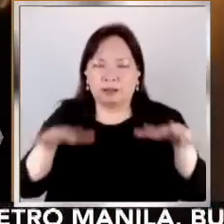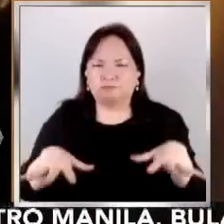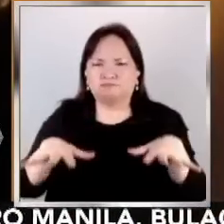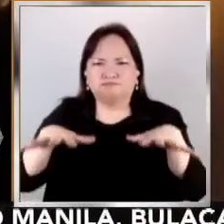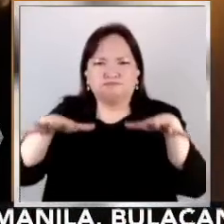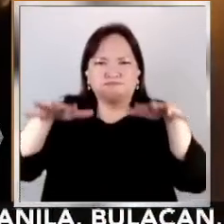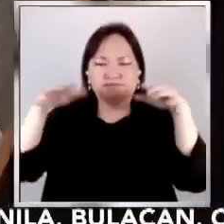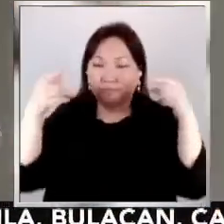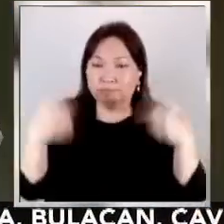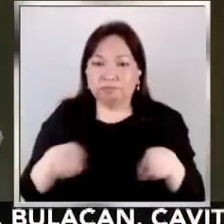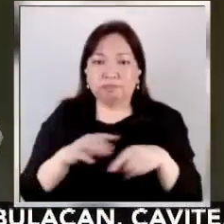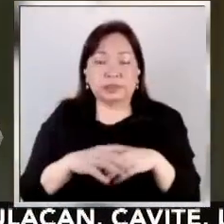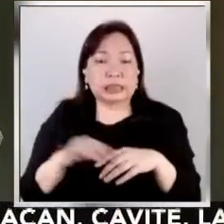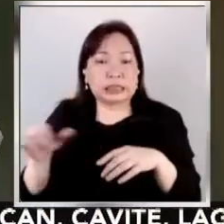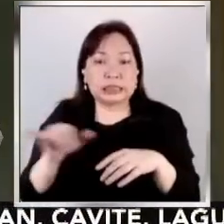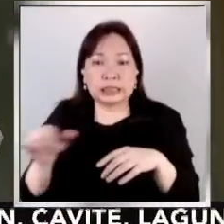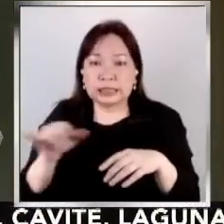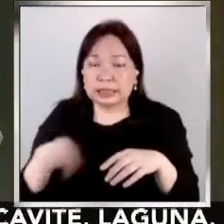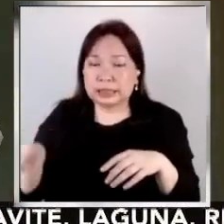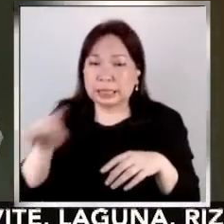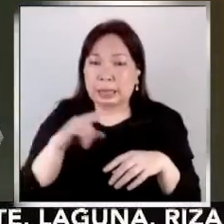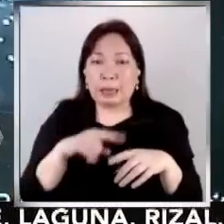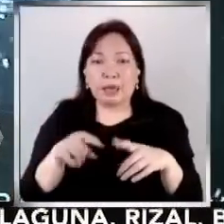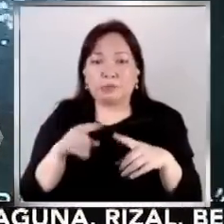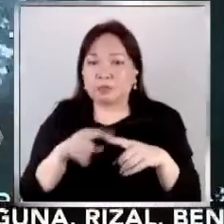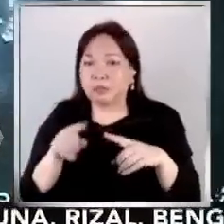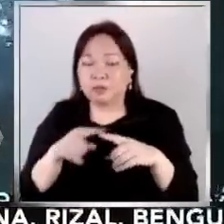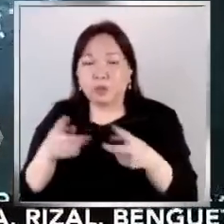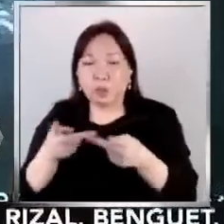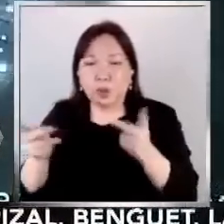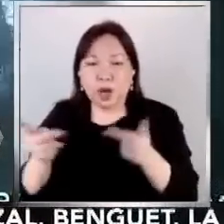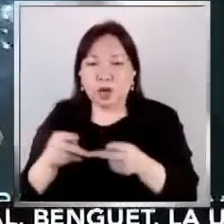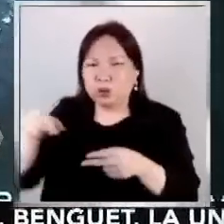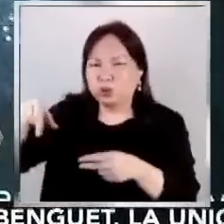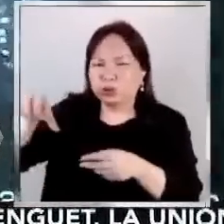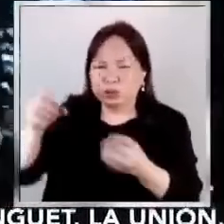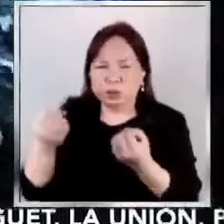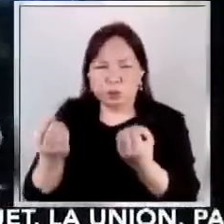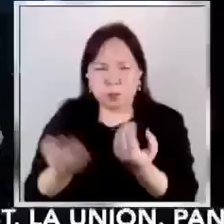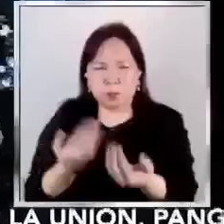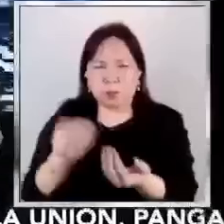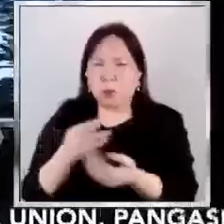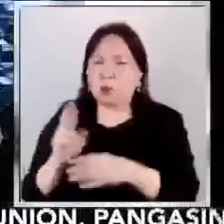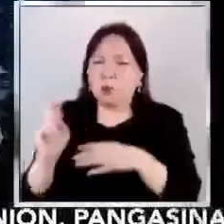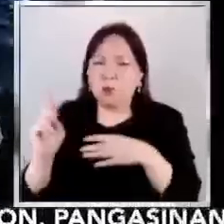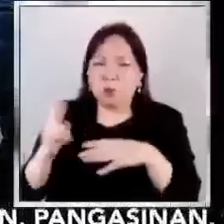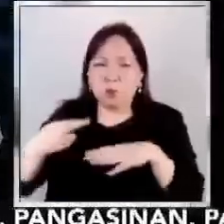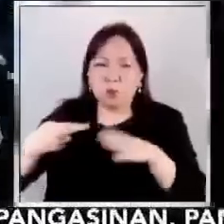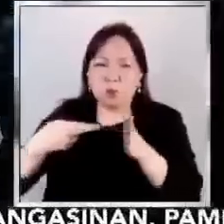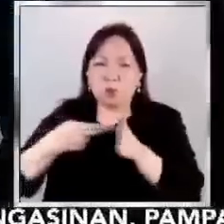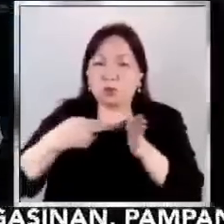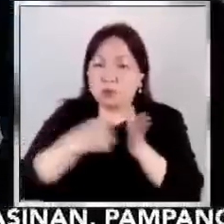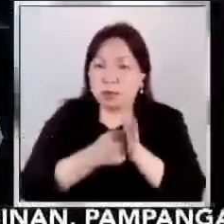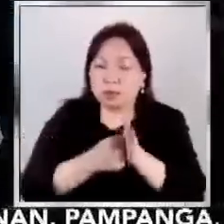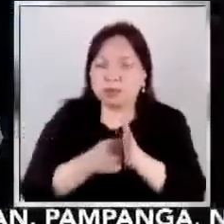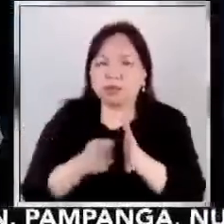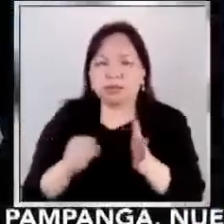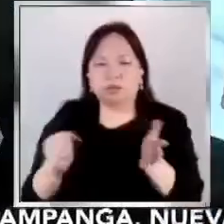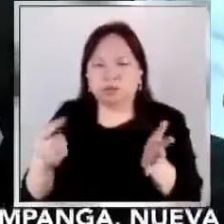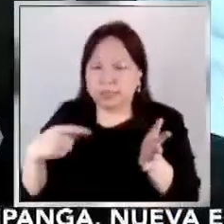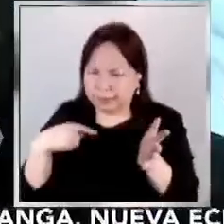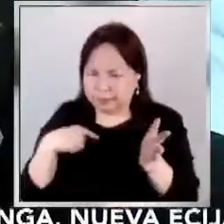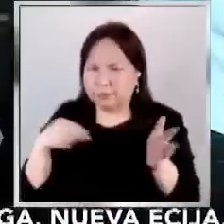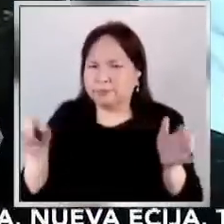Bumaha rin sa Road 20 at sa Manga Street sa Roosevelt. Umabot hanggang dibdib ang bahang dulot ng malakas na ulan sa Barangay